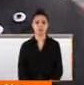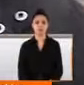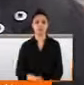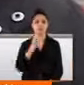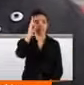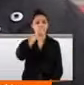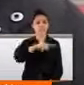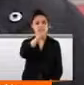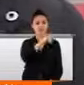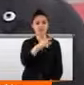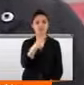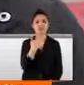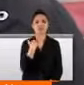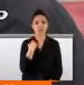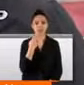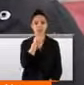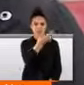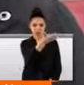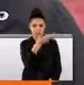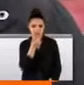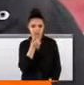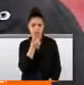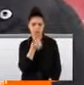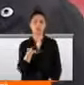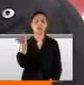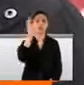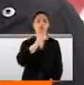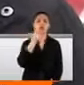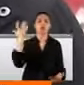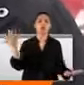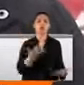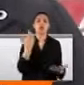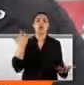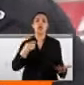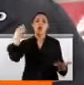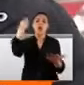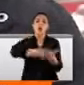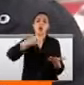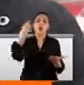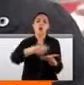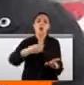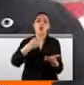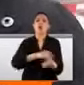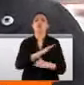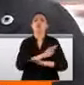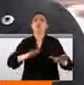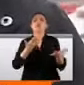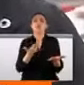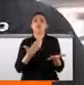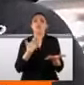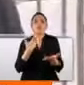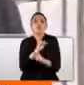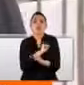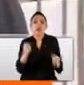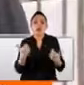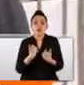Tefecilere elimizi kolumuzu kaptırdık. Bir daha yıllarca öde öde öde bir türlü borcu bitiremedik. Kanımızı emdiler